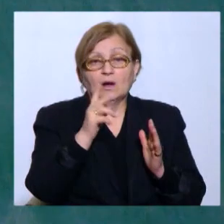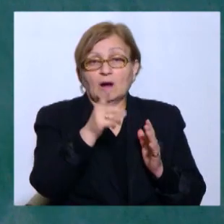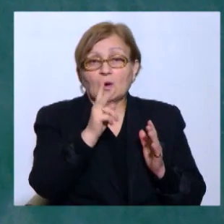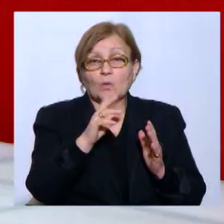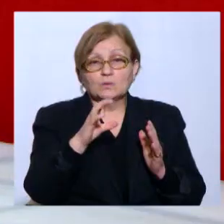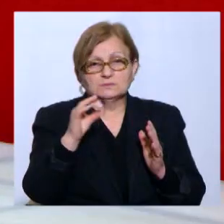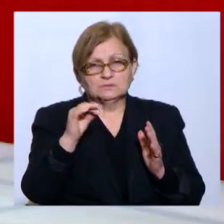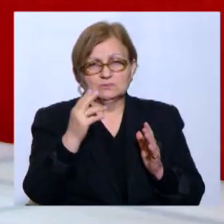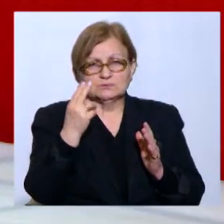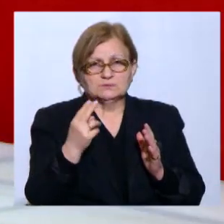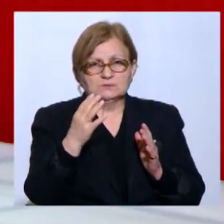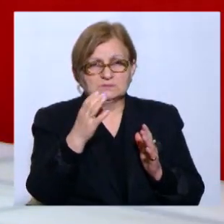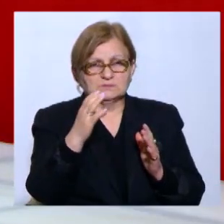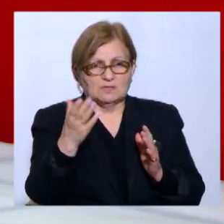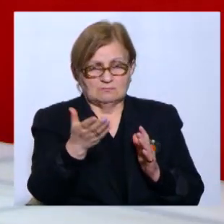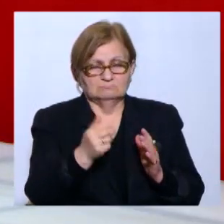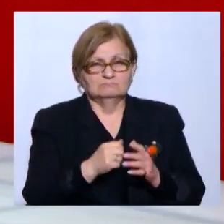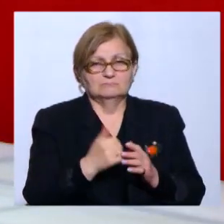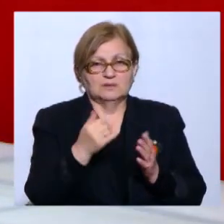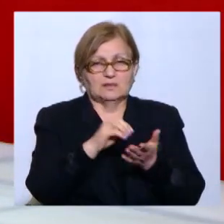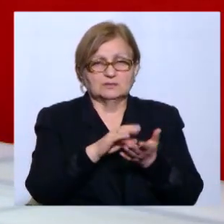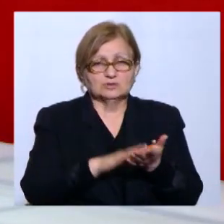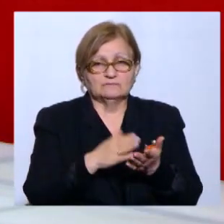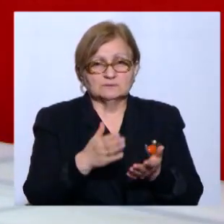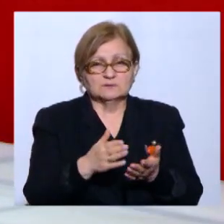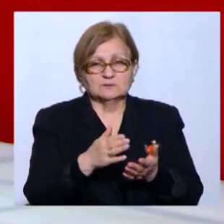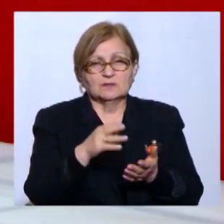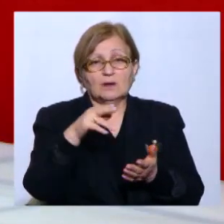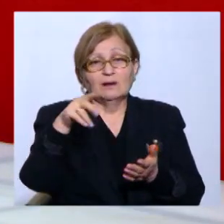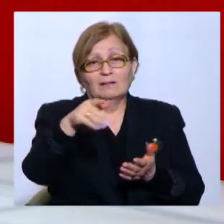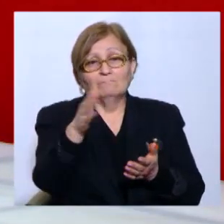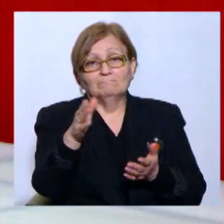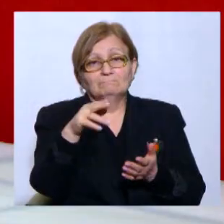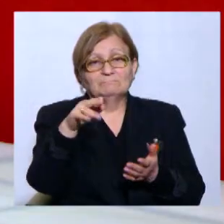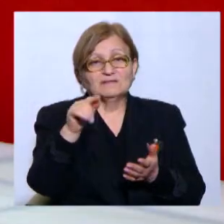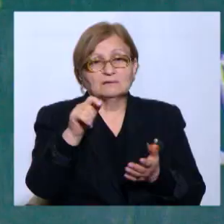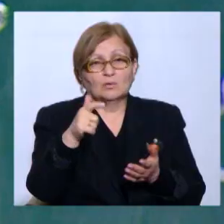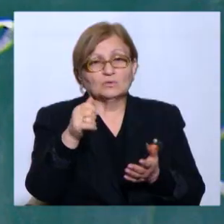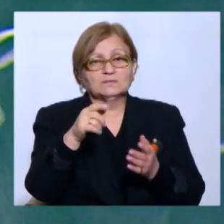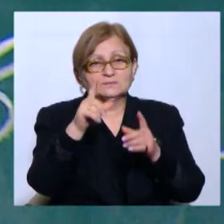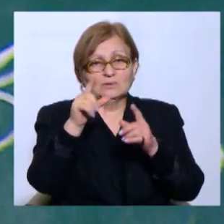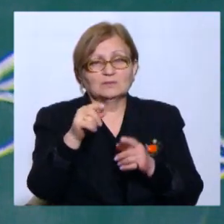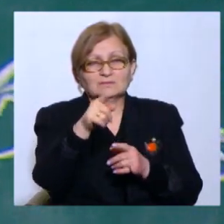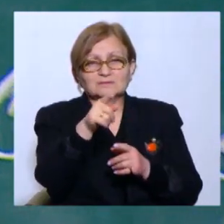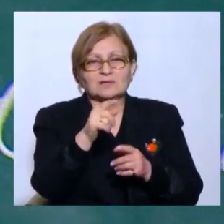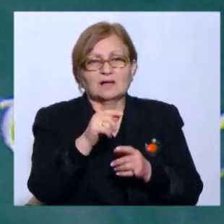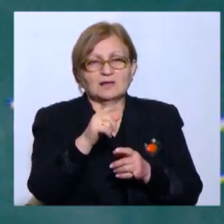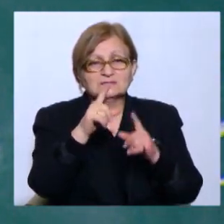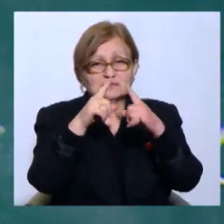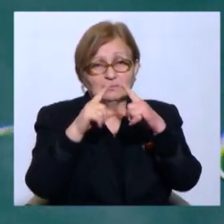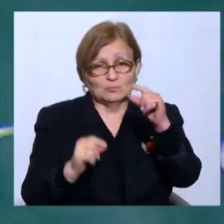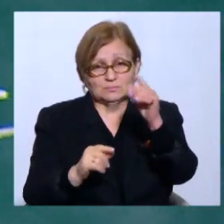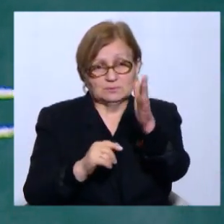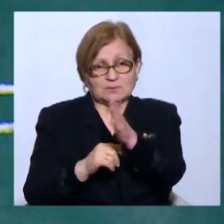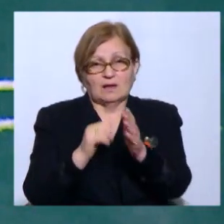c-ze da ahla chavtserot pitagoras teorema ai am samkutkhedi adb-stvis ez igi